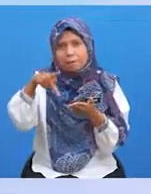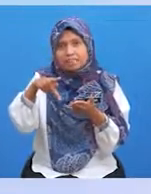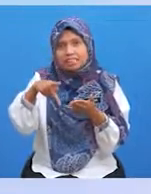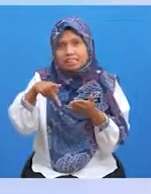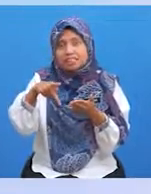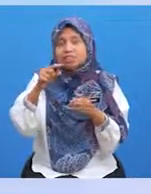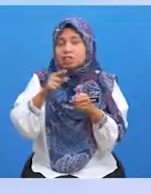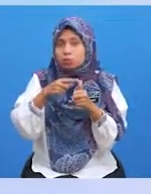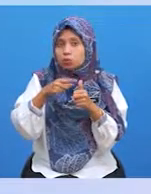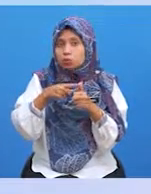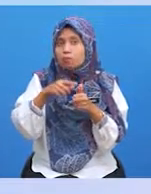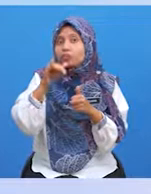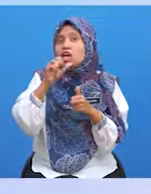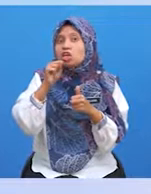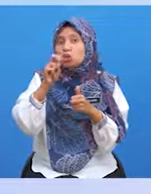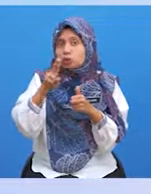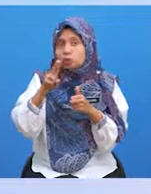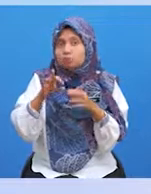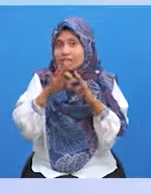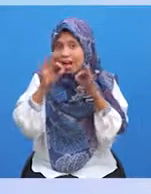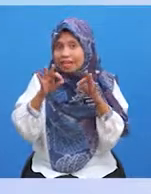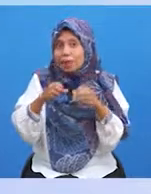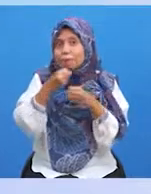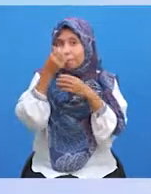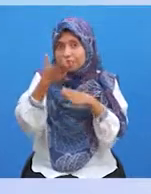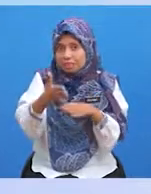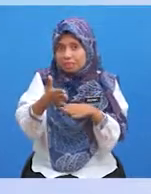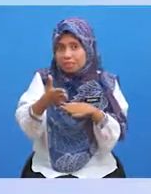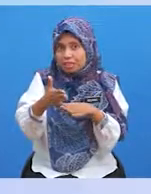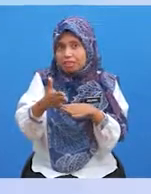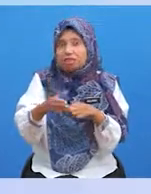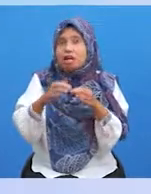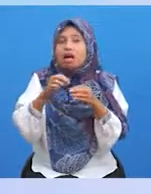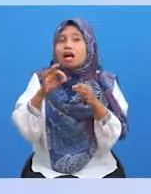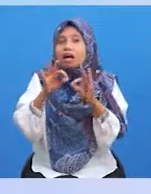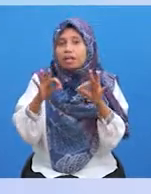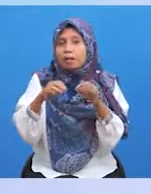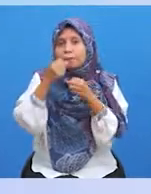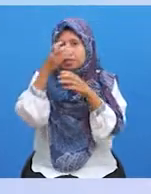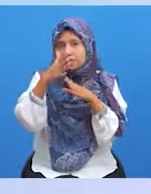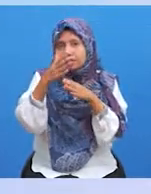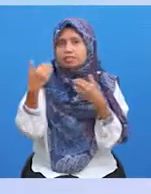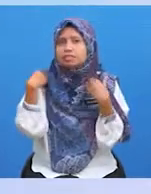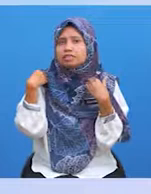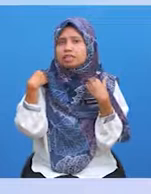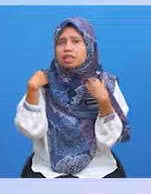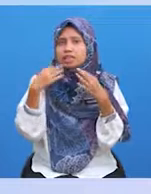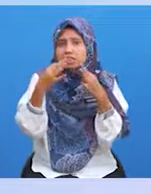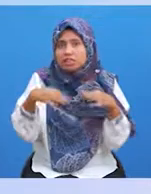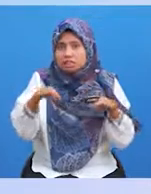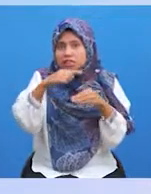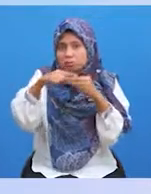isu, ayat pernyataan. Ayat pernyataan merupakan huraian kepada isu.